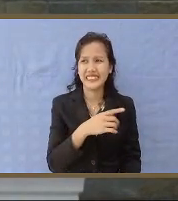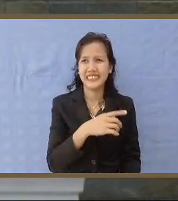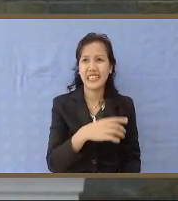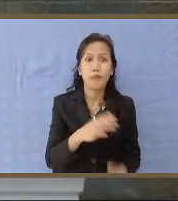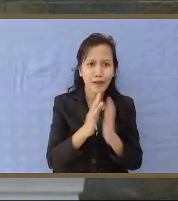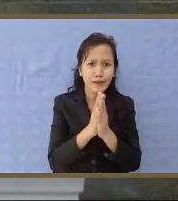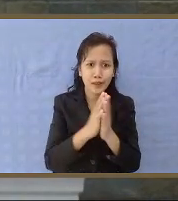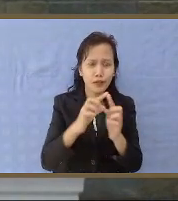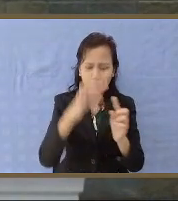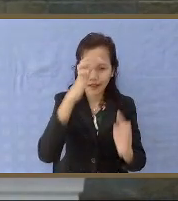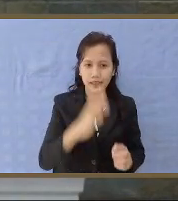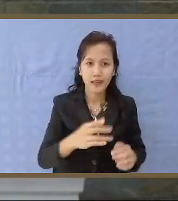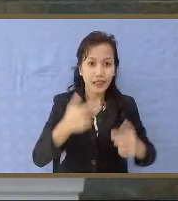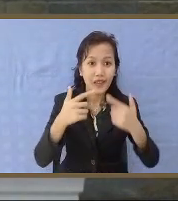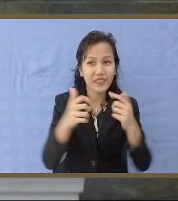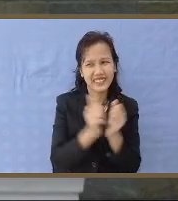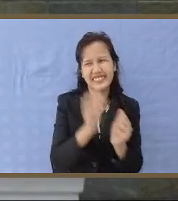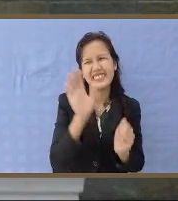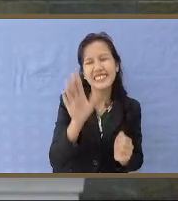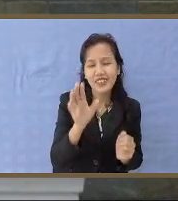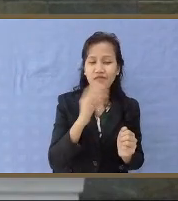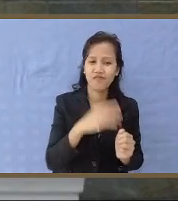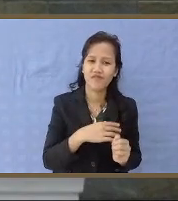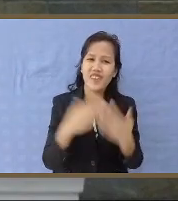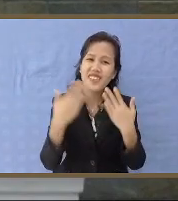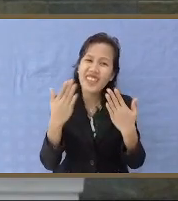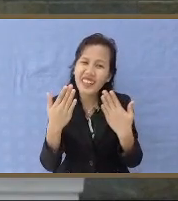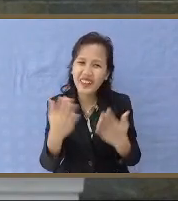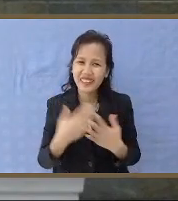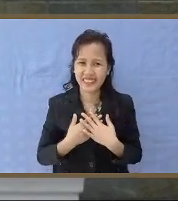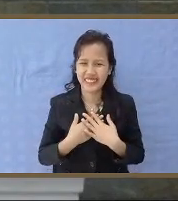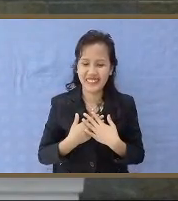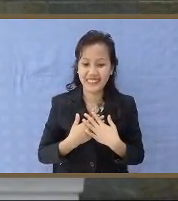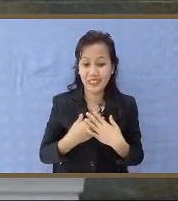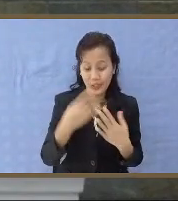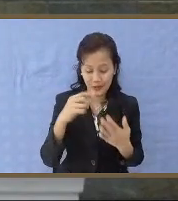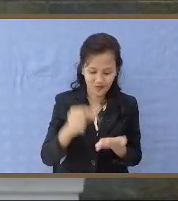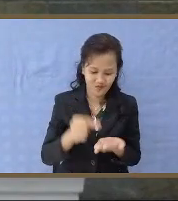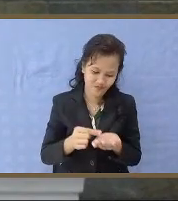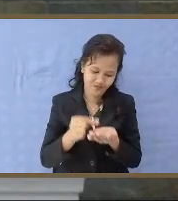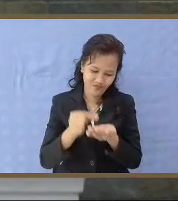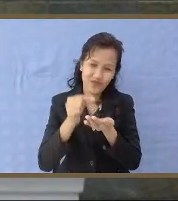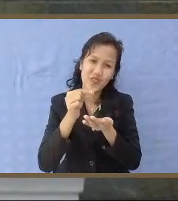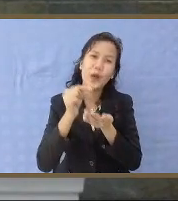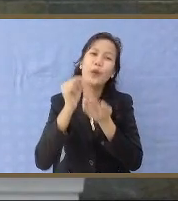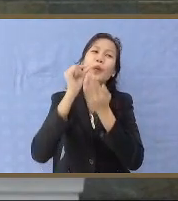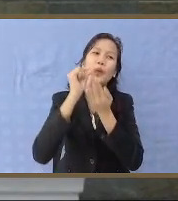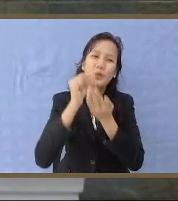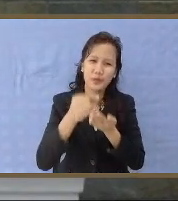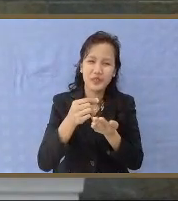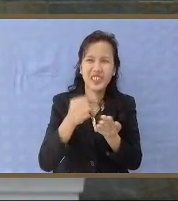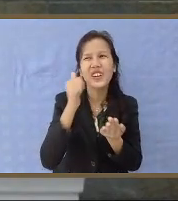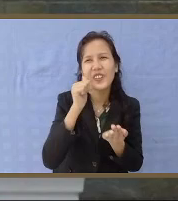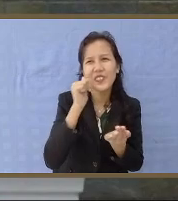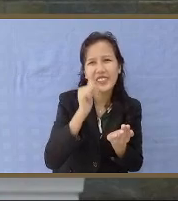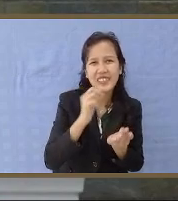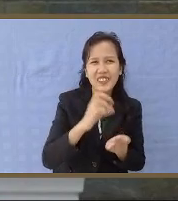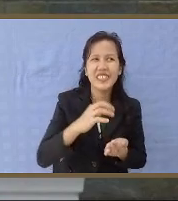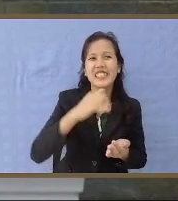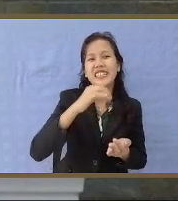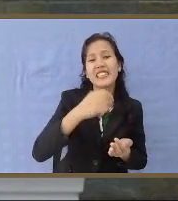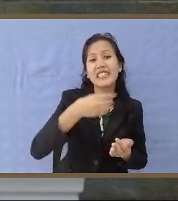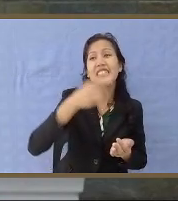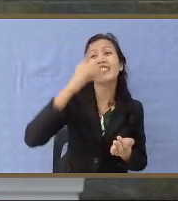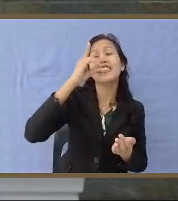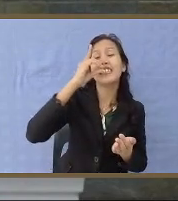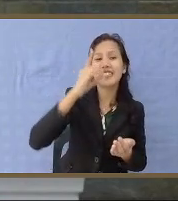salamat sa tina ito. Sasabihin ko sa Panginoon, tina mo itong tina ito. Talaga, lagi ko nang iniinom ito and sana itong tina